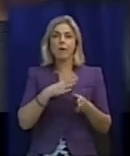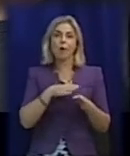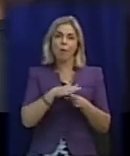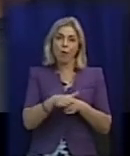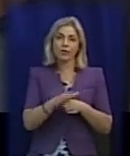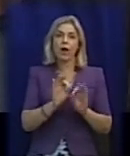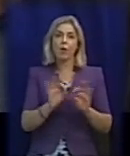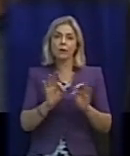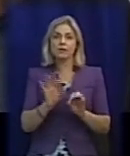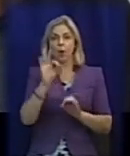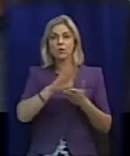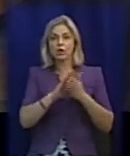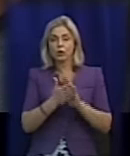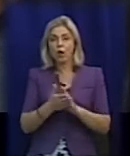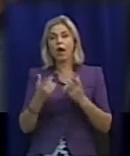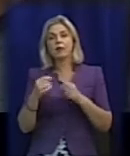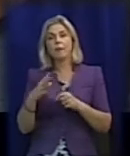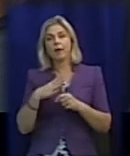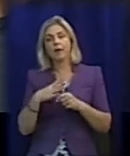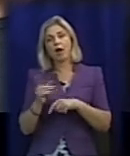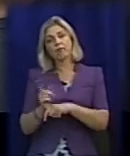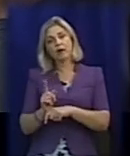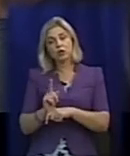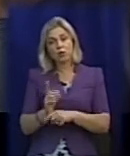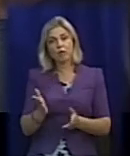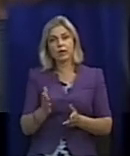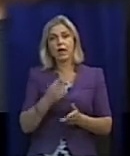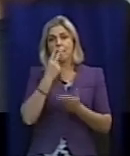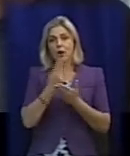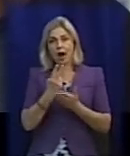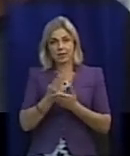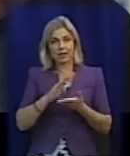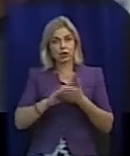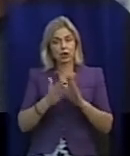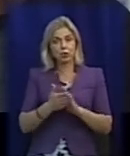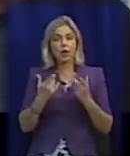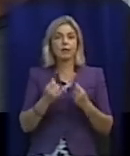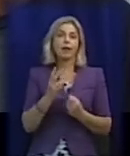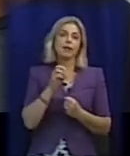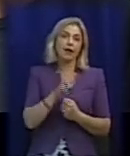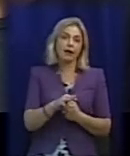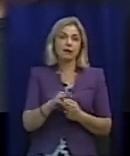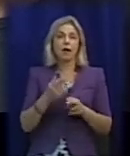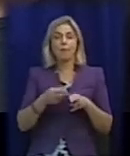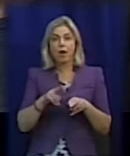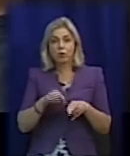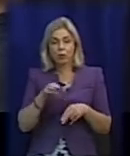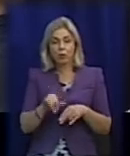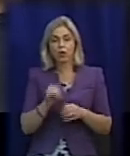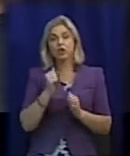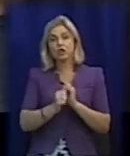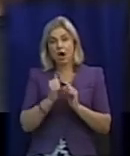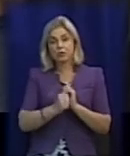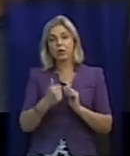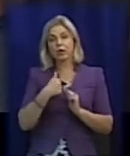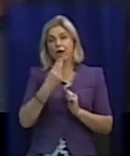про ситуацію, в якому матеріалі було збалансовано, продемонстрована ситуація, в якому ні. Тому часто я